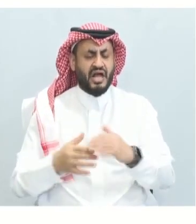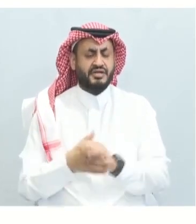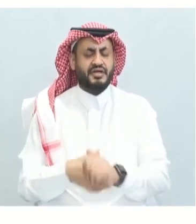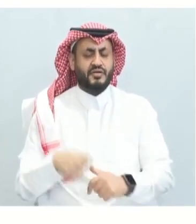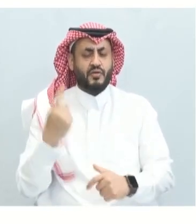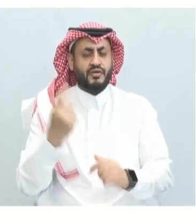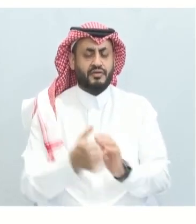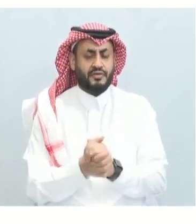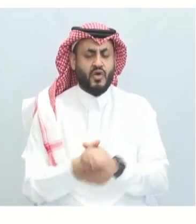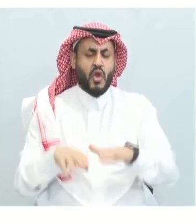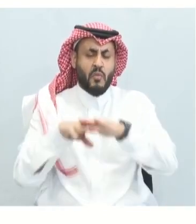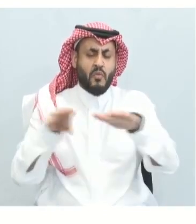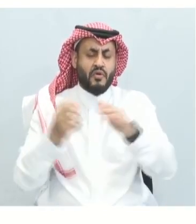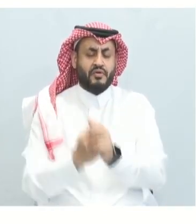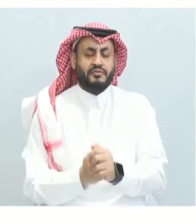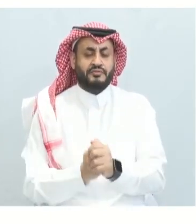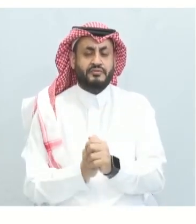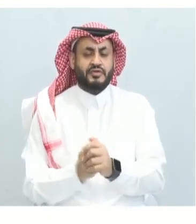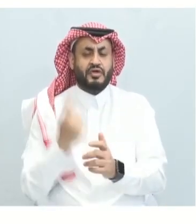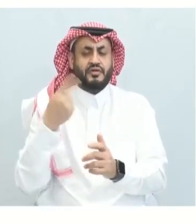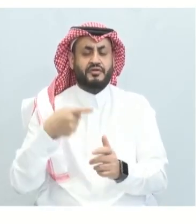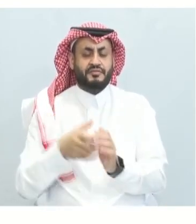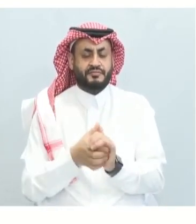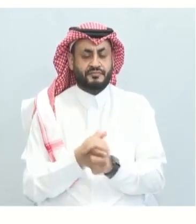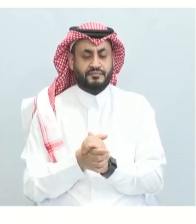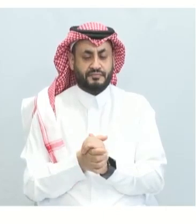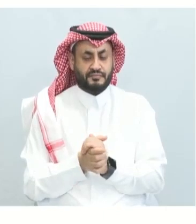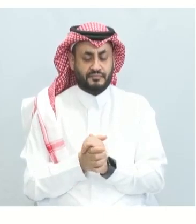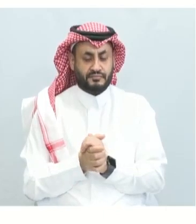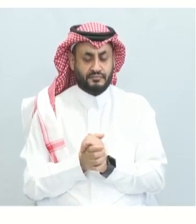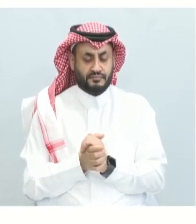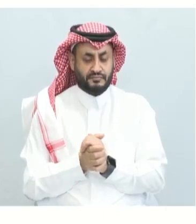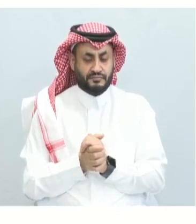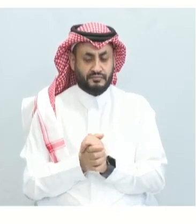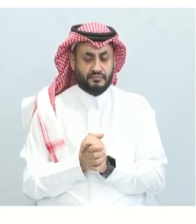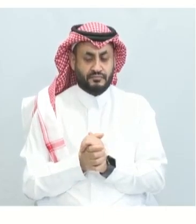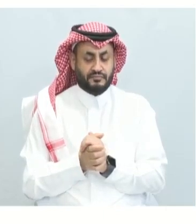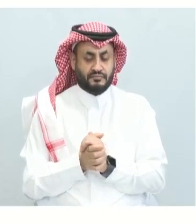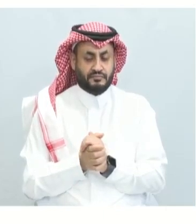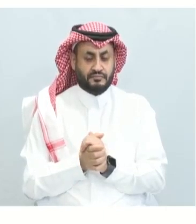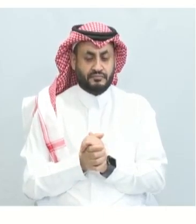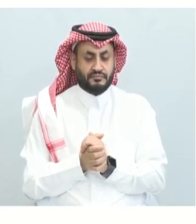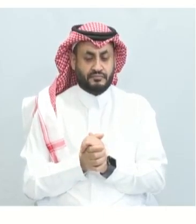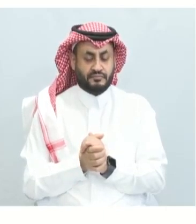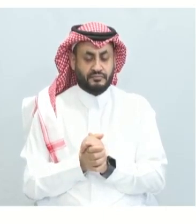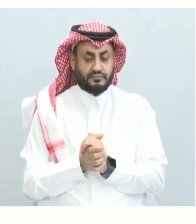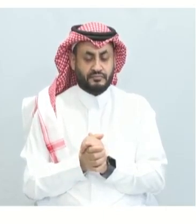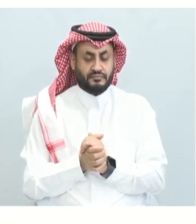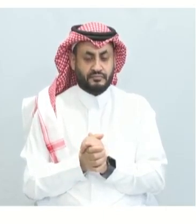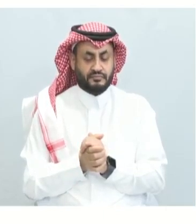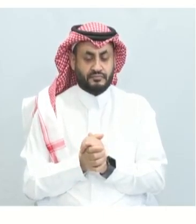واكثرها 11 ركعه واكثرها 11 عش ركعه فاذا هذه صلاه